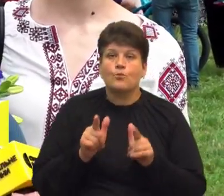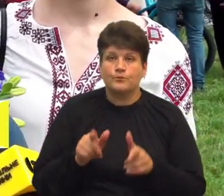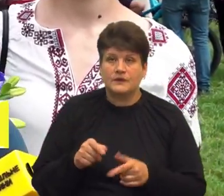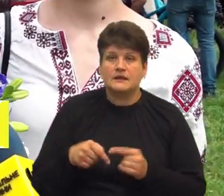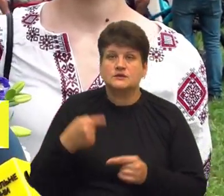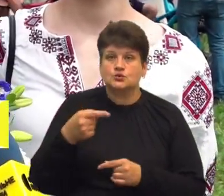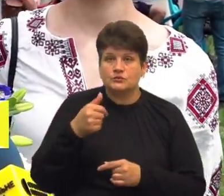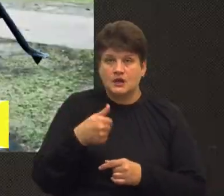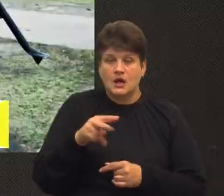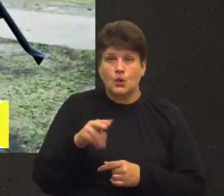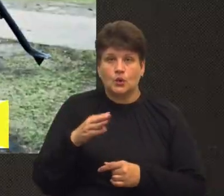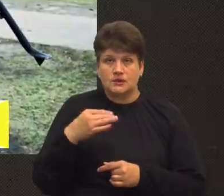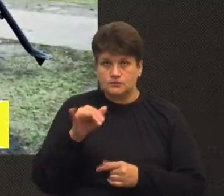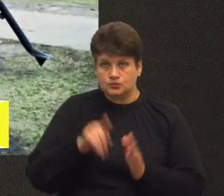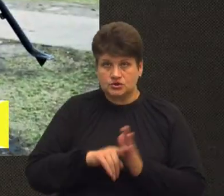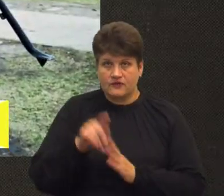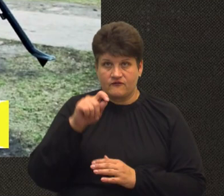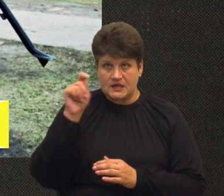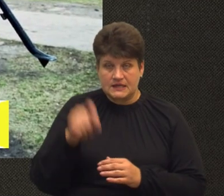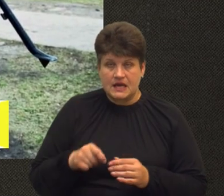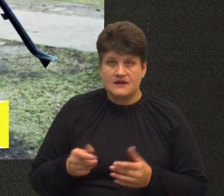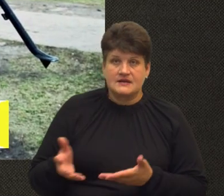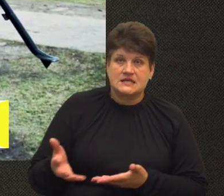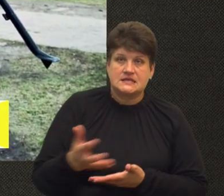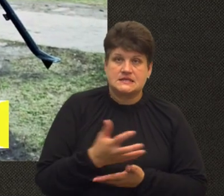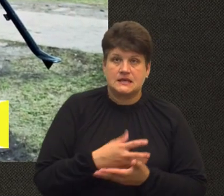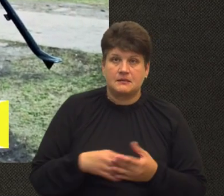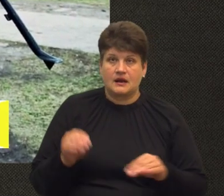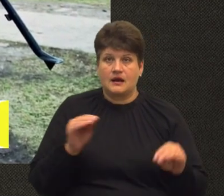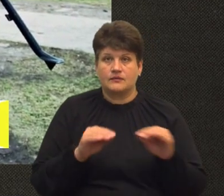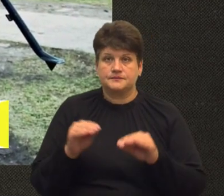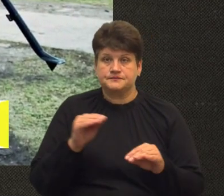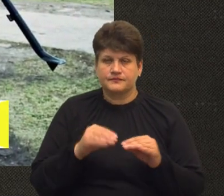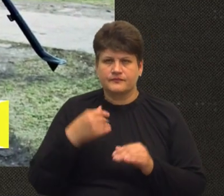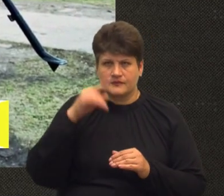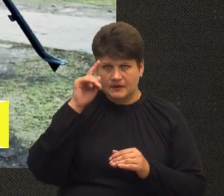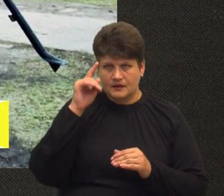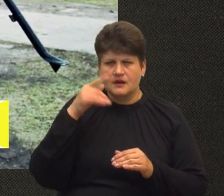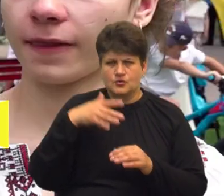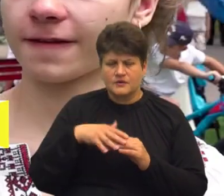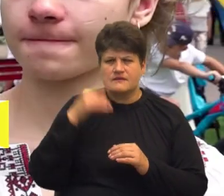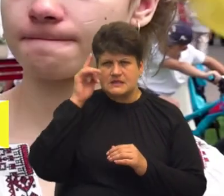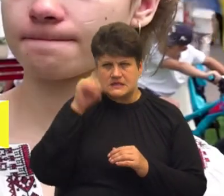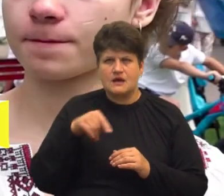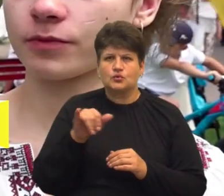і в лютому почалася війна він зібрав всі речі Оскільки я розумію що він знав куди він збирається